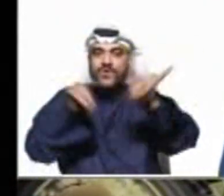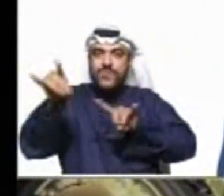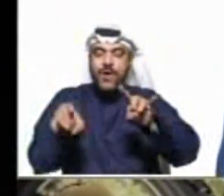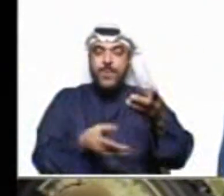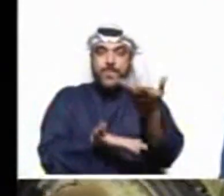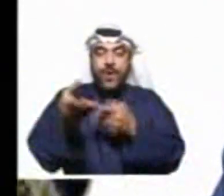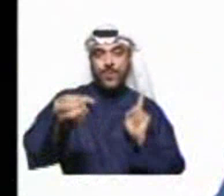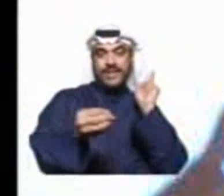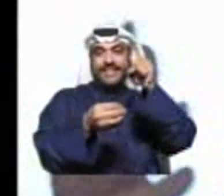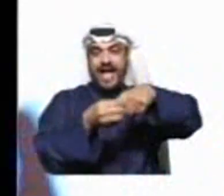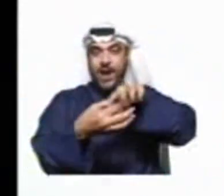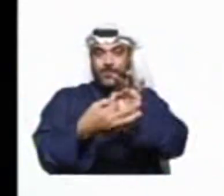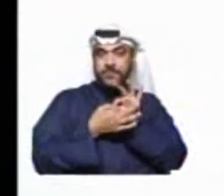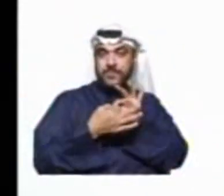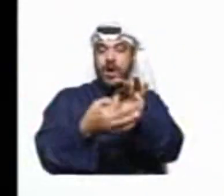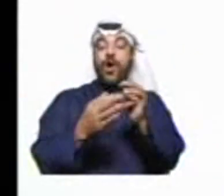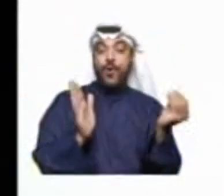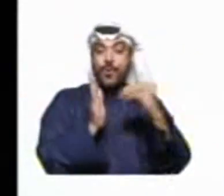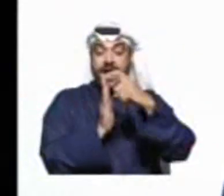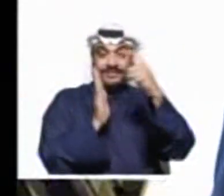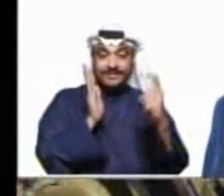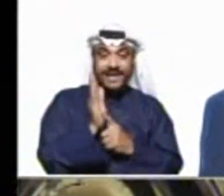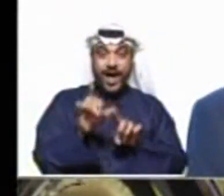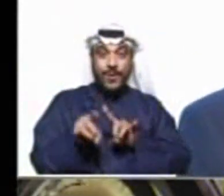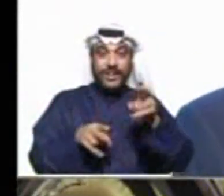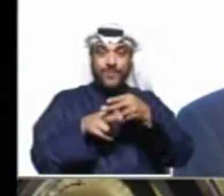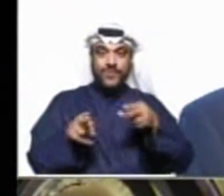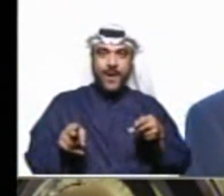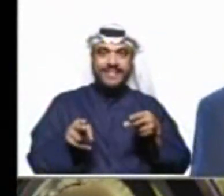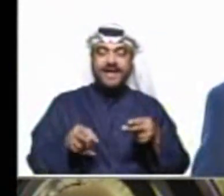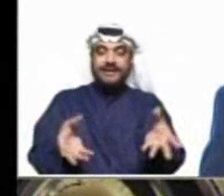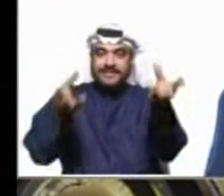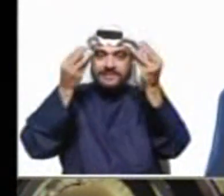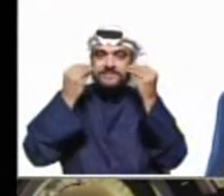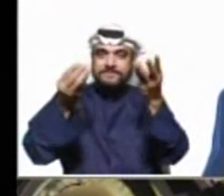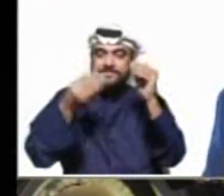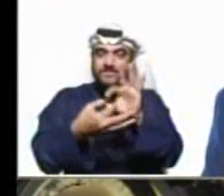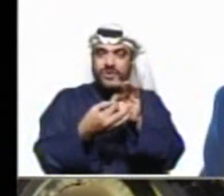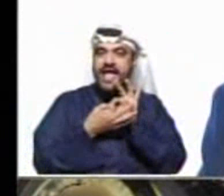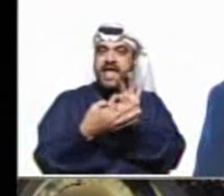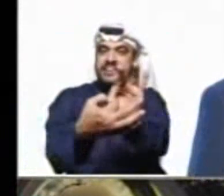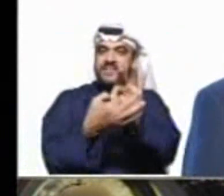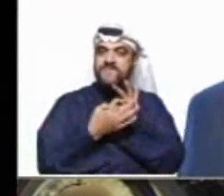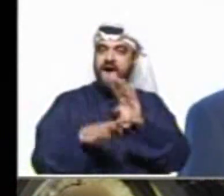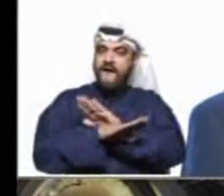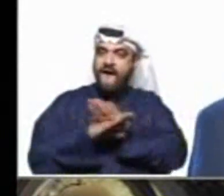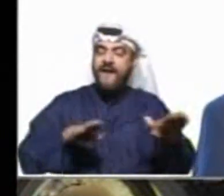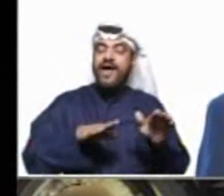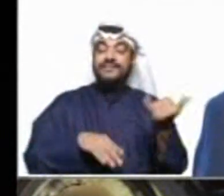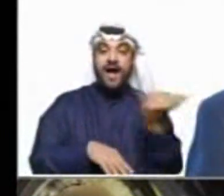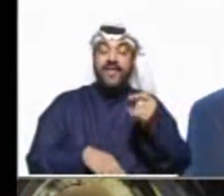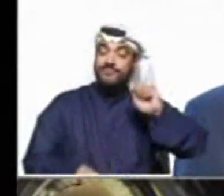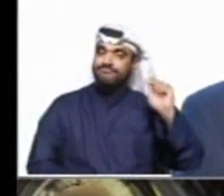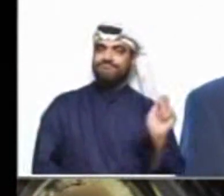العلاقة الاستراتيجية والتي تؤكد نمو حركة الطيران في الكويت. وهذه الاتفاقية تعد الحجر الأساسي للعمل